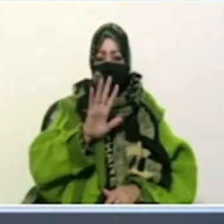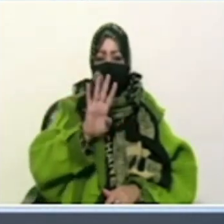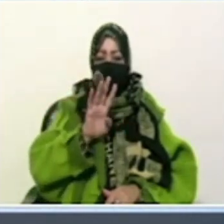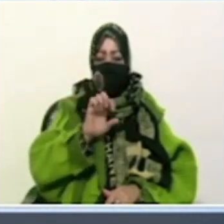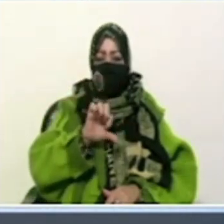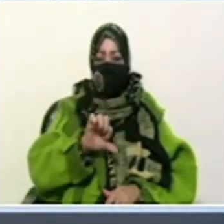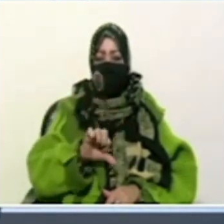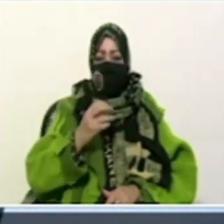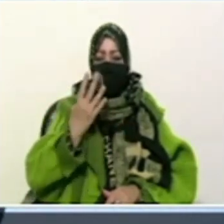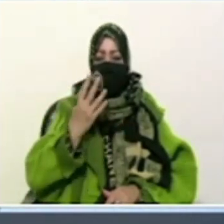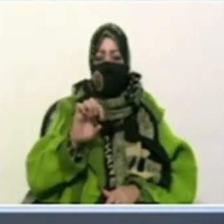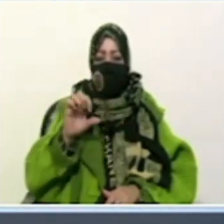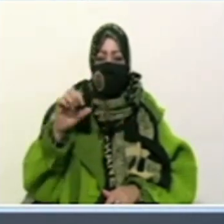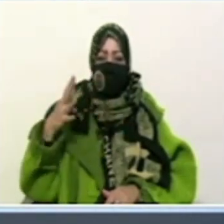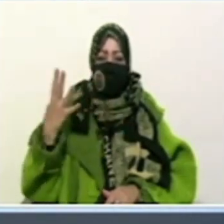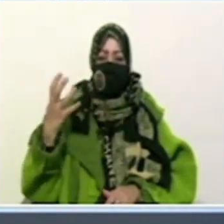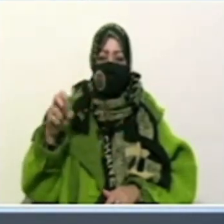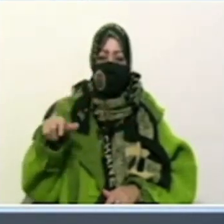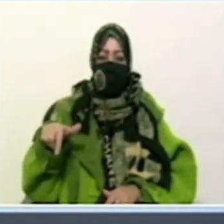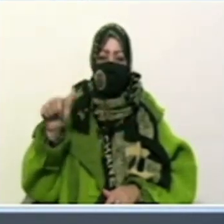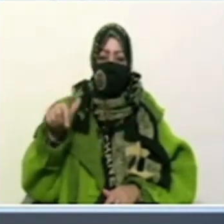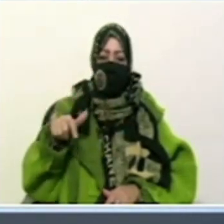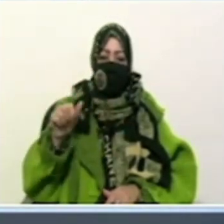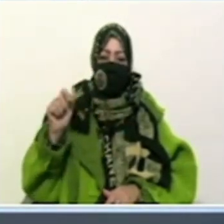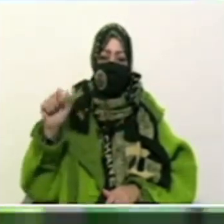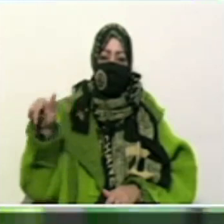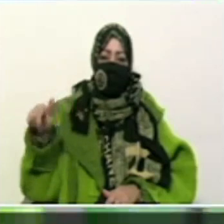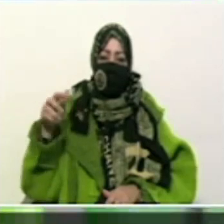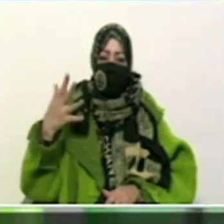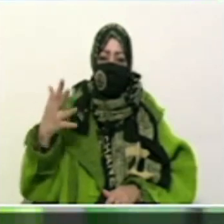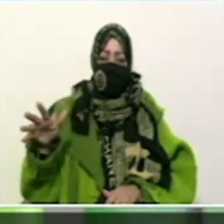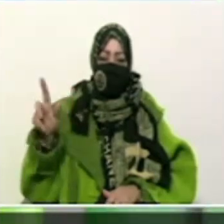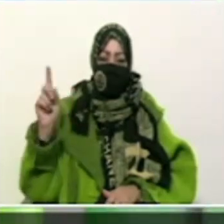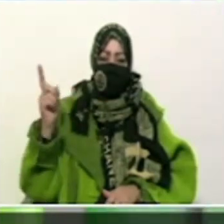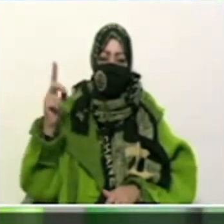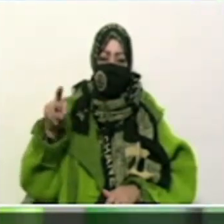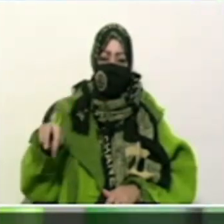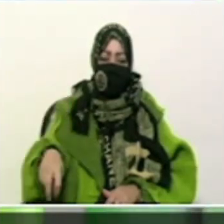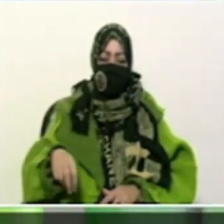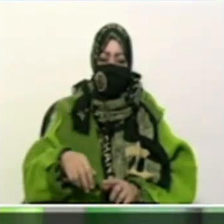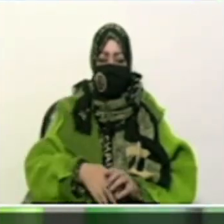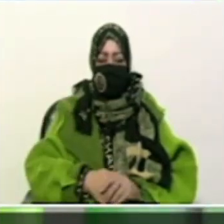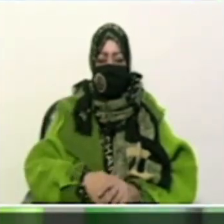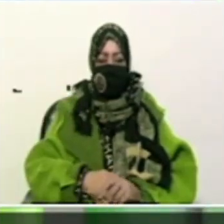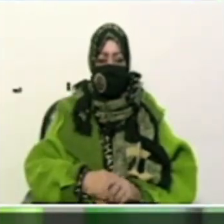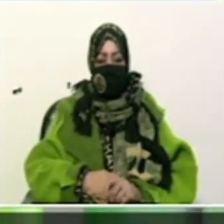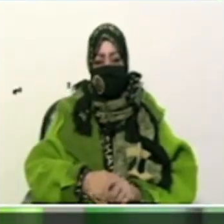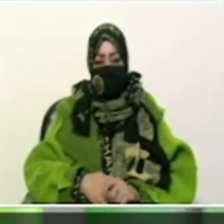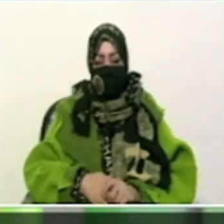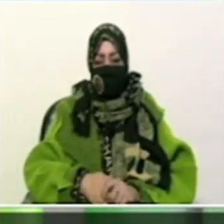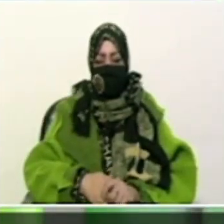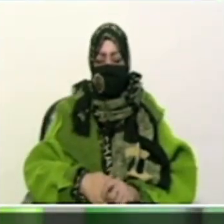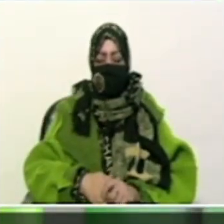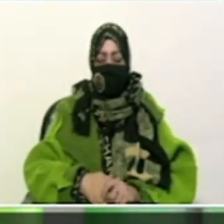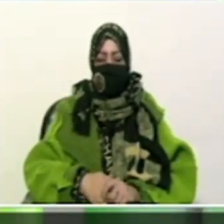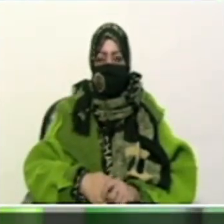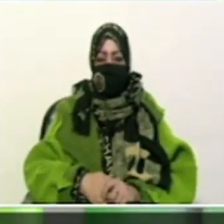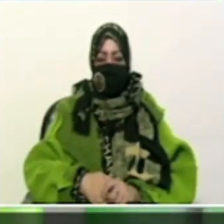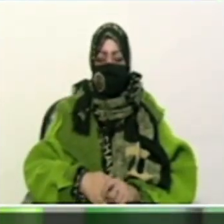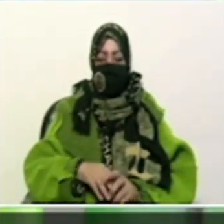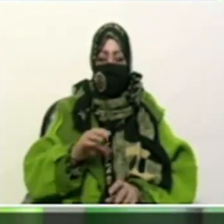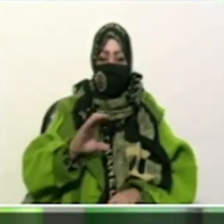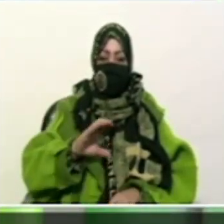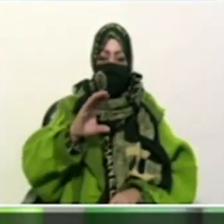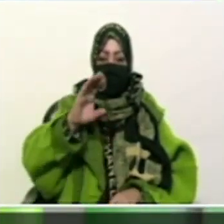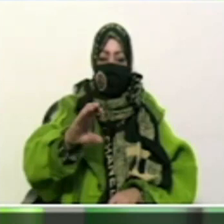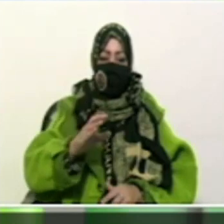لعلنا قبل أن نجيب عن الأسئلة معنا الأخ سالم من البيضة عبر الاتصال. أهلا وسهلا بك. ألو مرحبا شيخ.